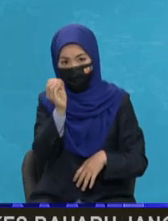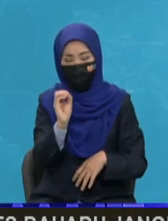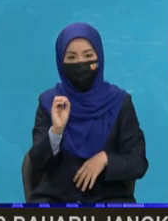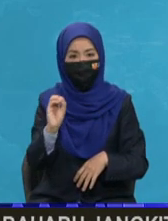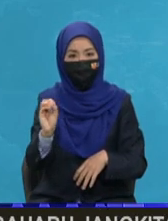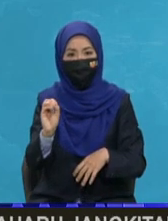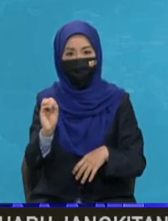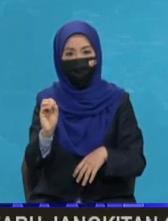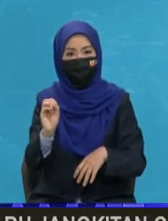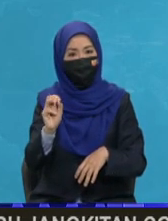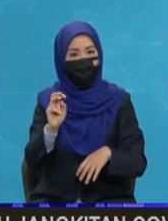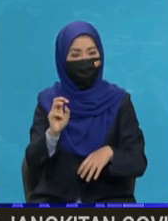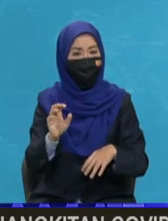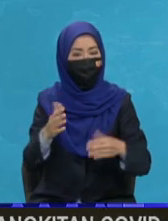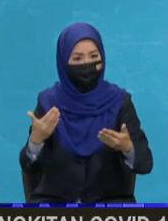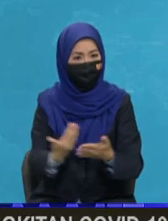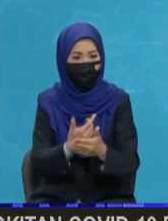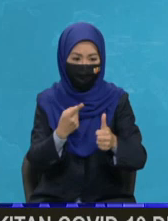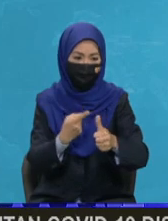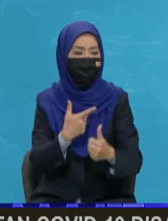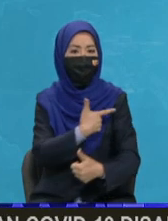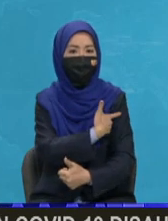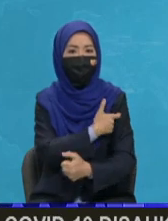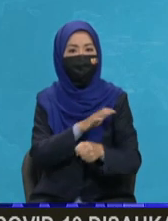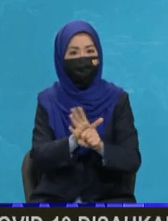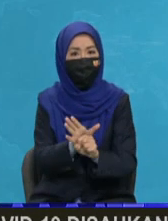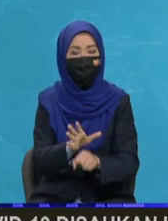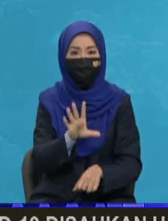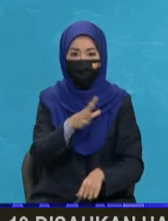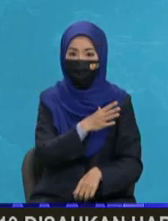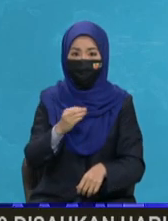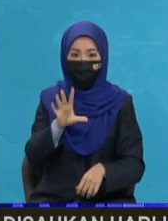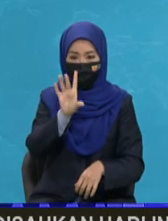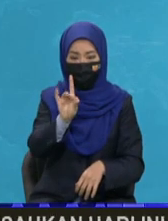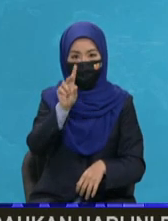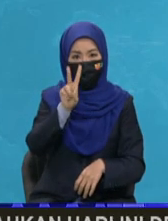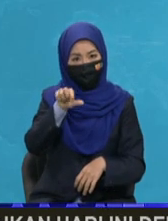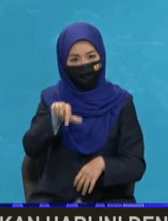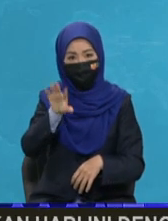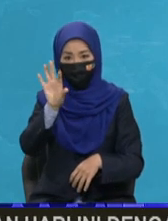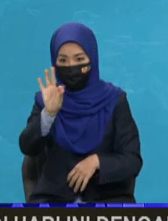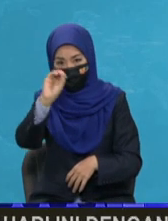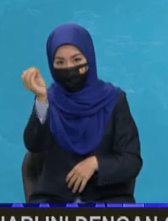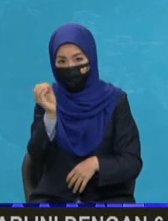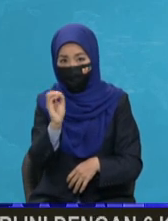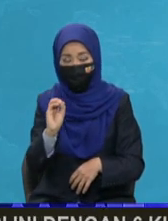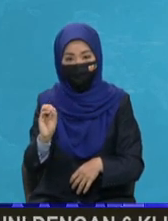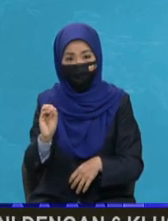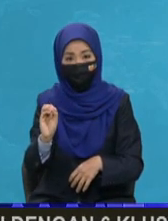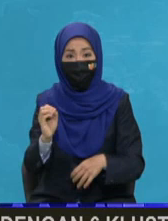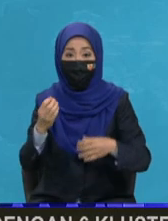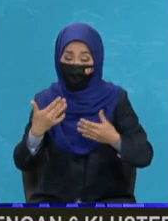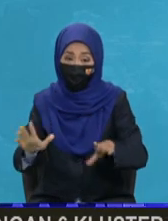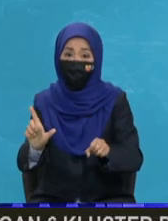bagi mereka yang baru menerima satu dosis vaksin dan 82 perpuluhan 900 bagi